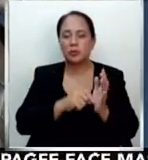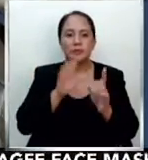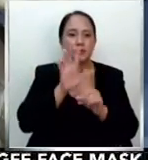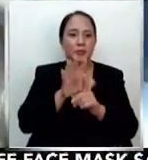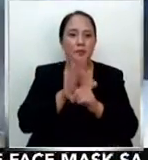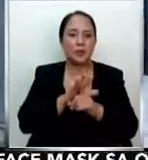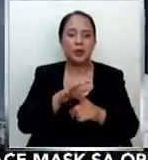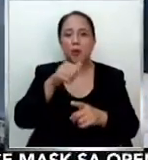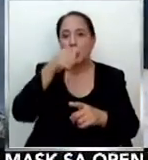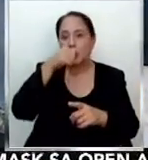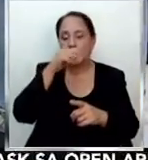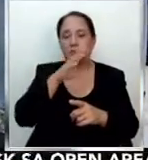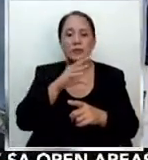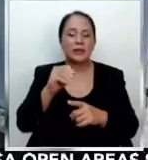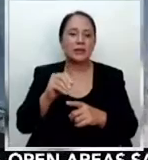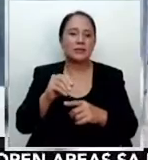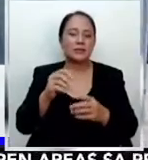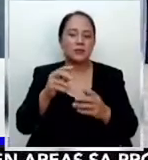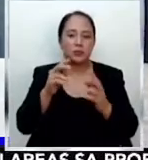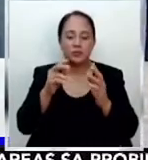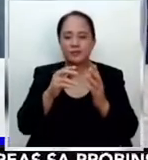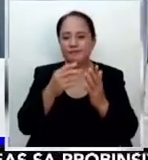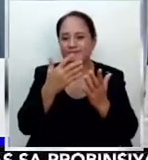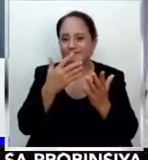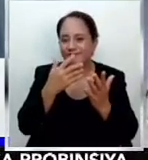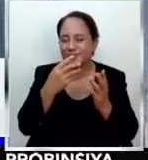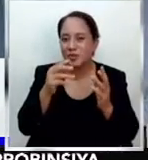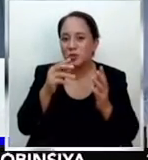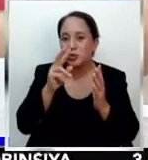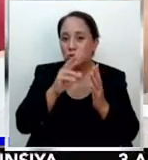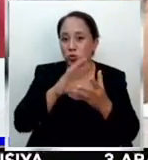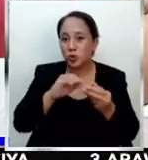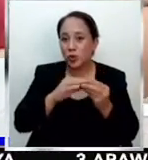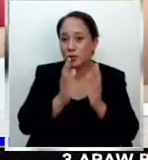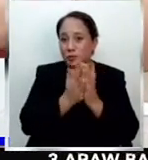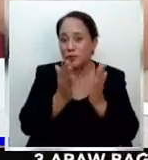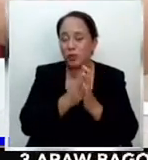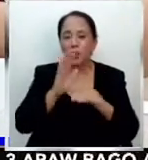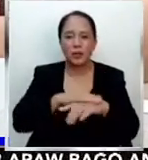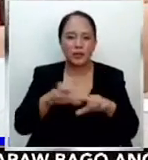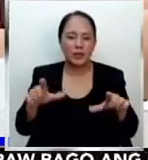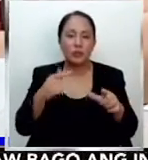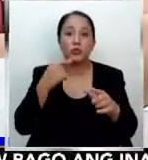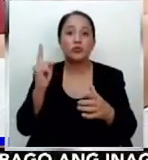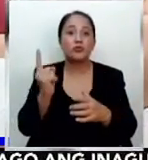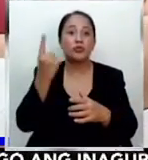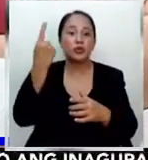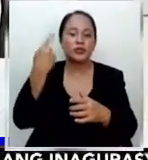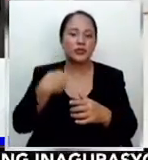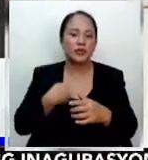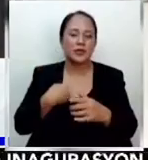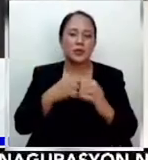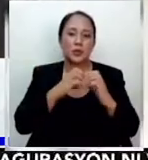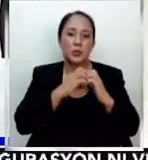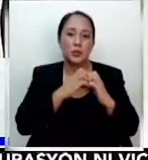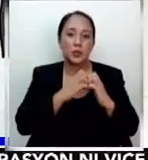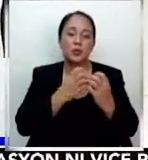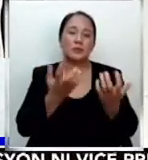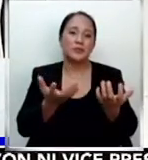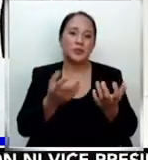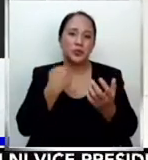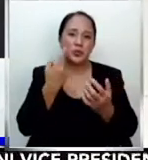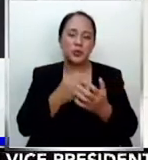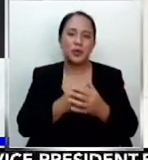novels online. At ang kauna-unahang Wattpad series na gagawa ng adaptation ng inyong Kapuso Network, ang hit